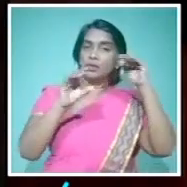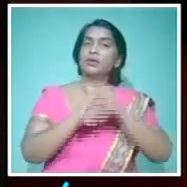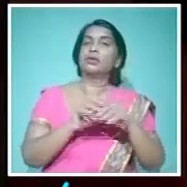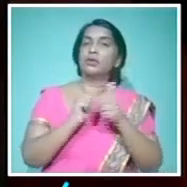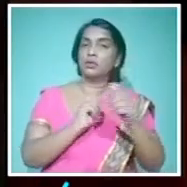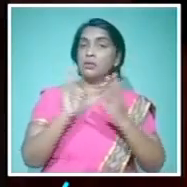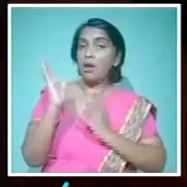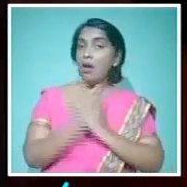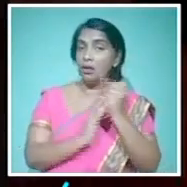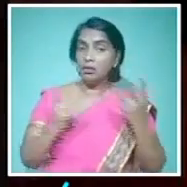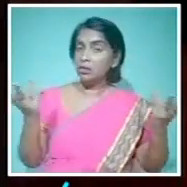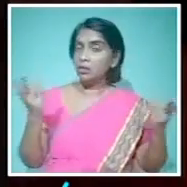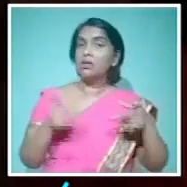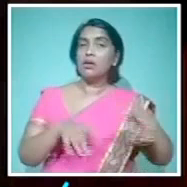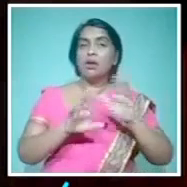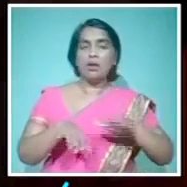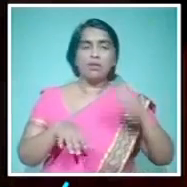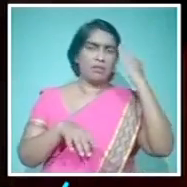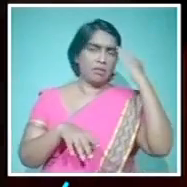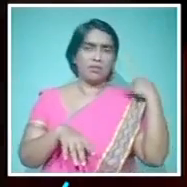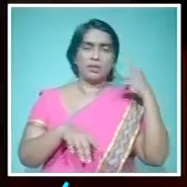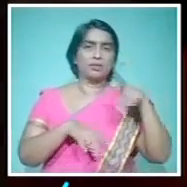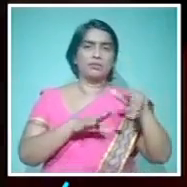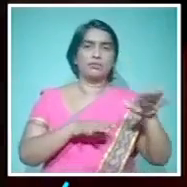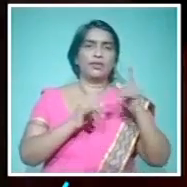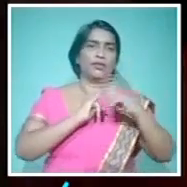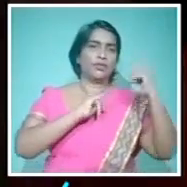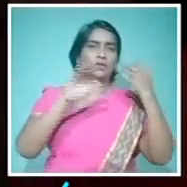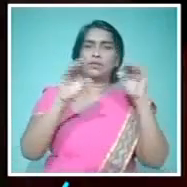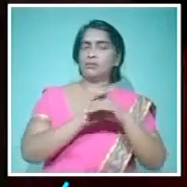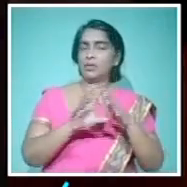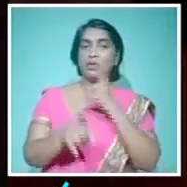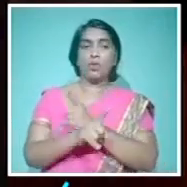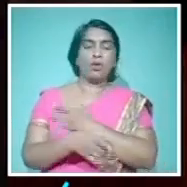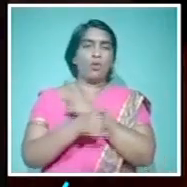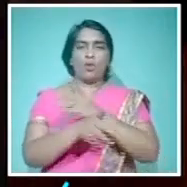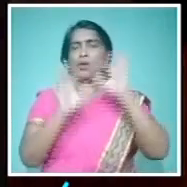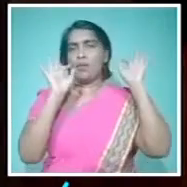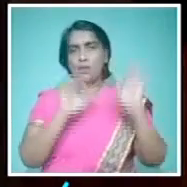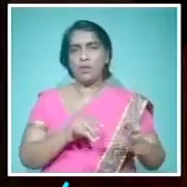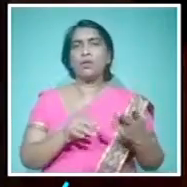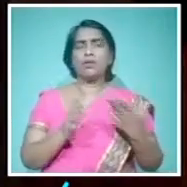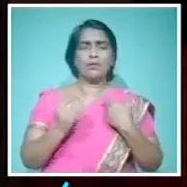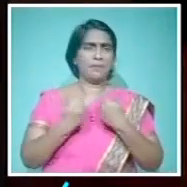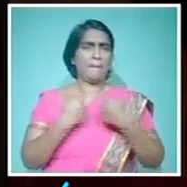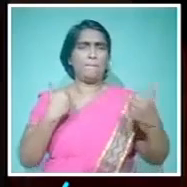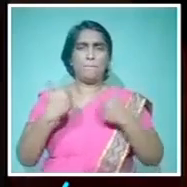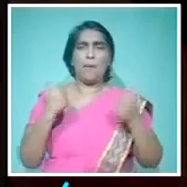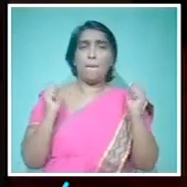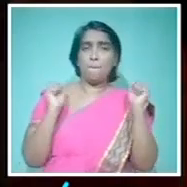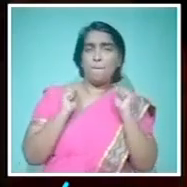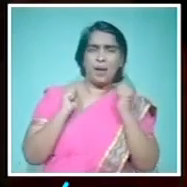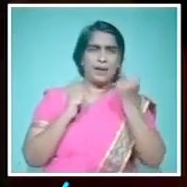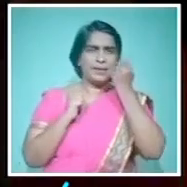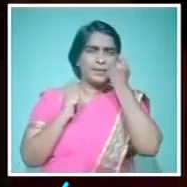करंट आईतिय नेत्तां ए दरुव देमव्यो विश्वविद्यालय ट यवन्ने आचार्यवरु उगन्नन्ने तेती अरगेन बयंगा